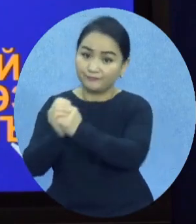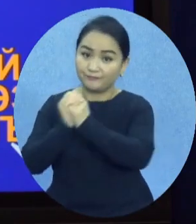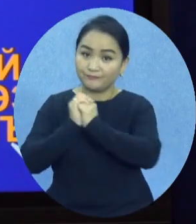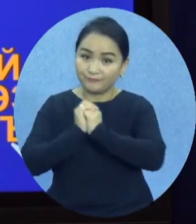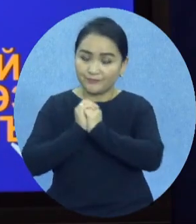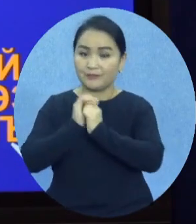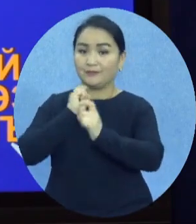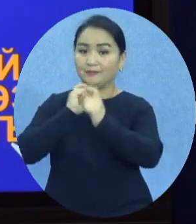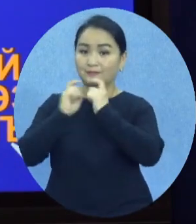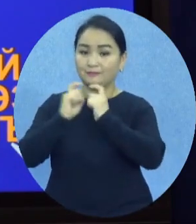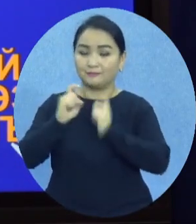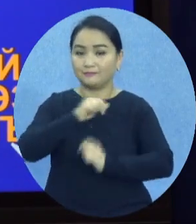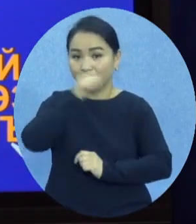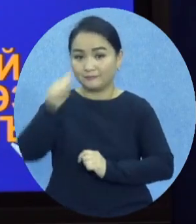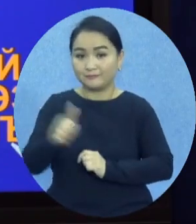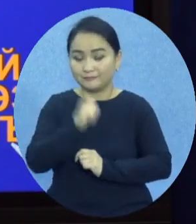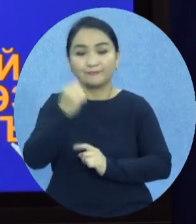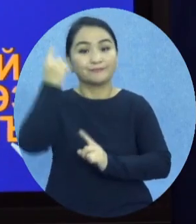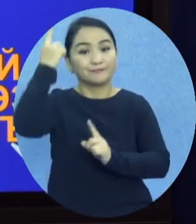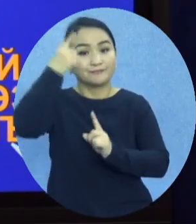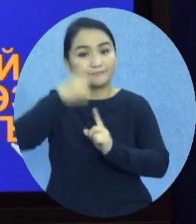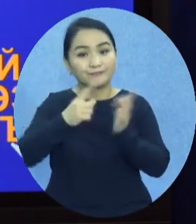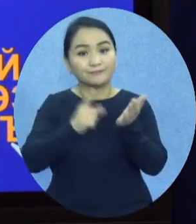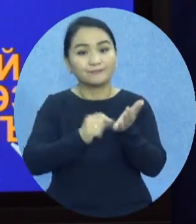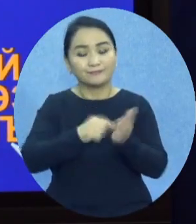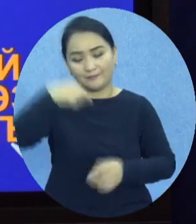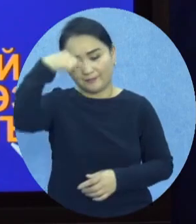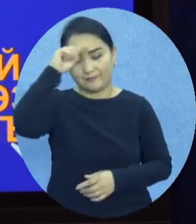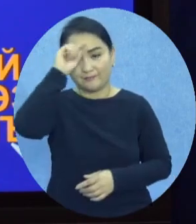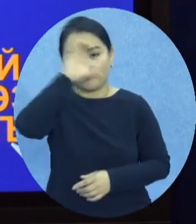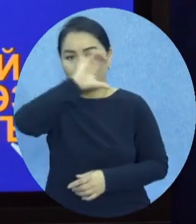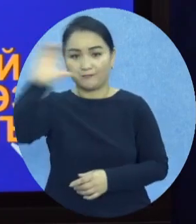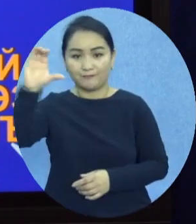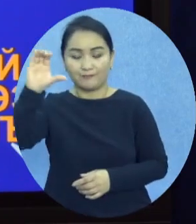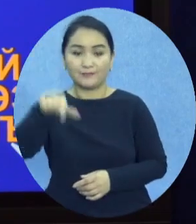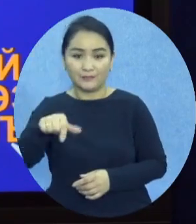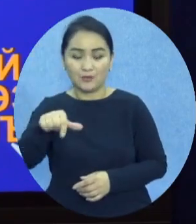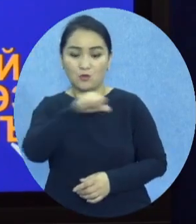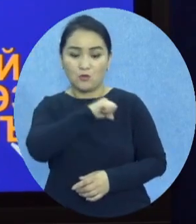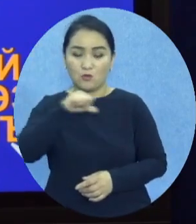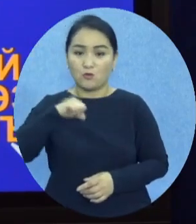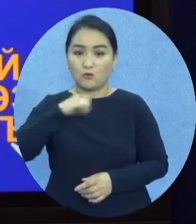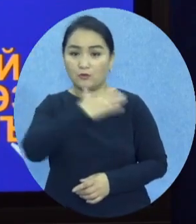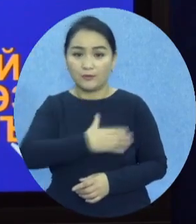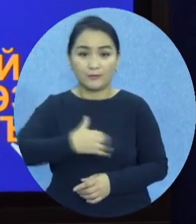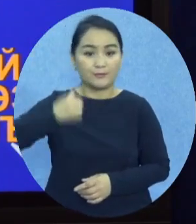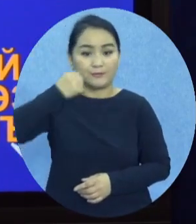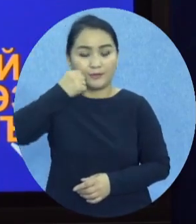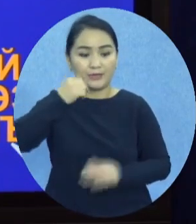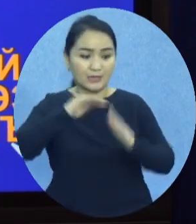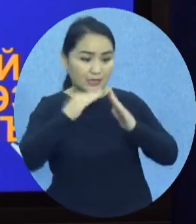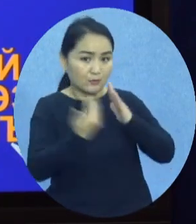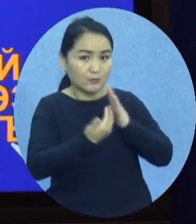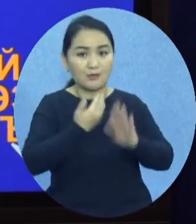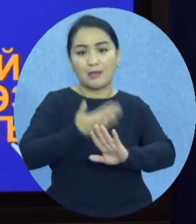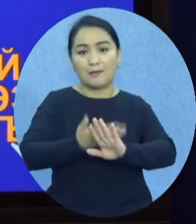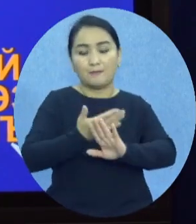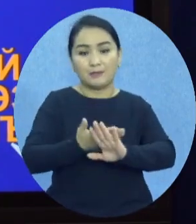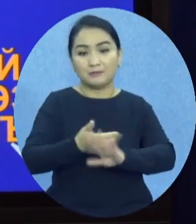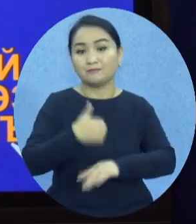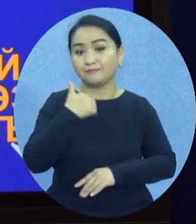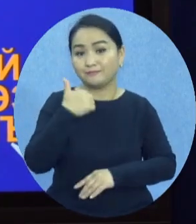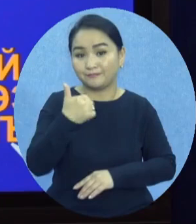нь эргээд эрүүл мэндийн салбарыг за мөн өөрийнхөө амьнасыг хамгаалж байгаа хамгийн том алхам болно шүү гэдэг та бүхэндээ дахин